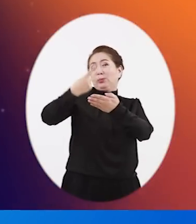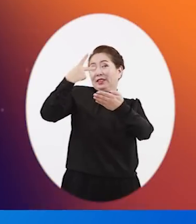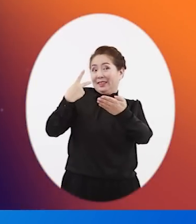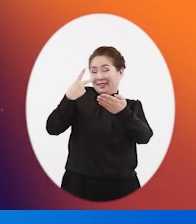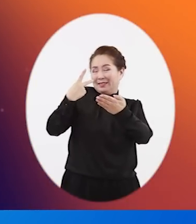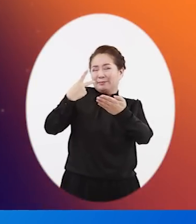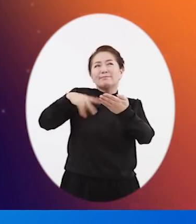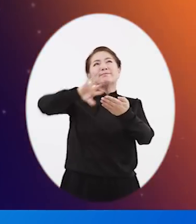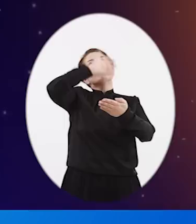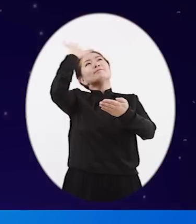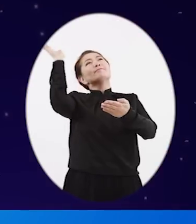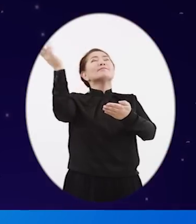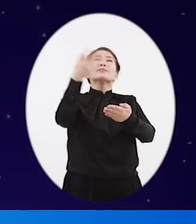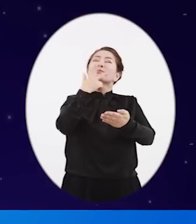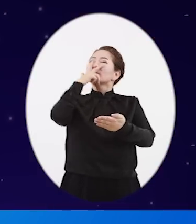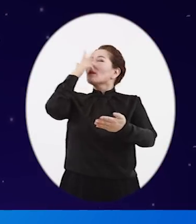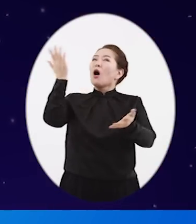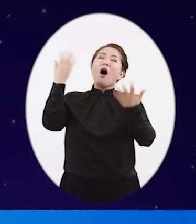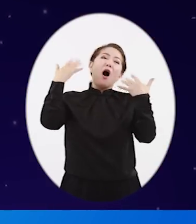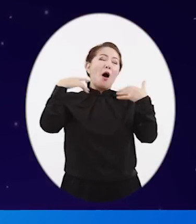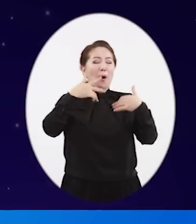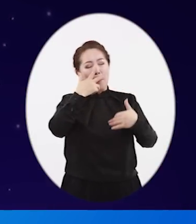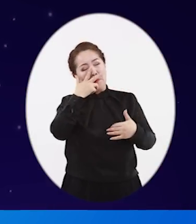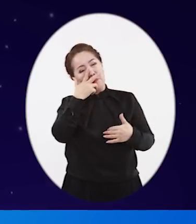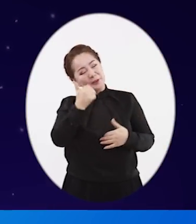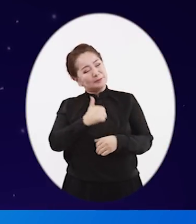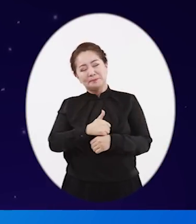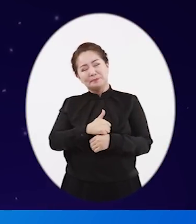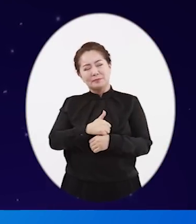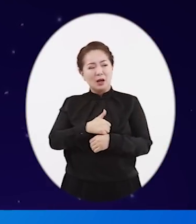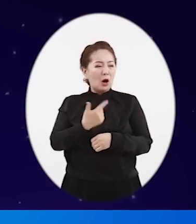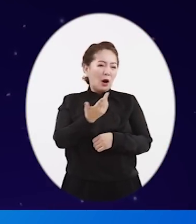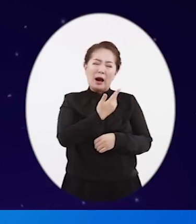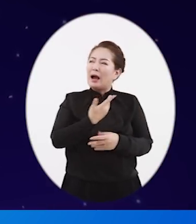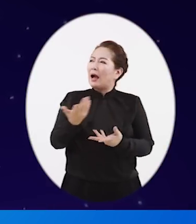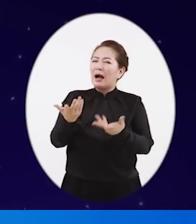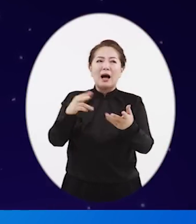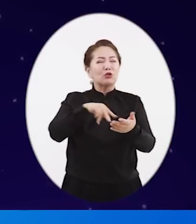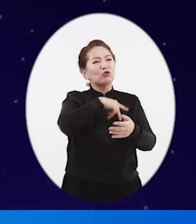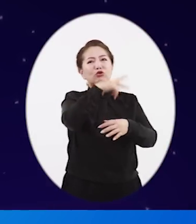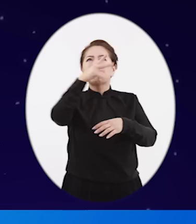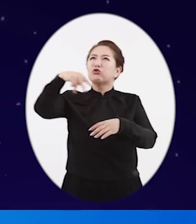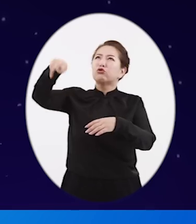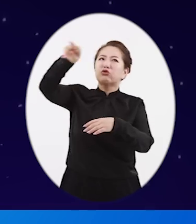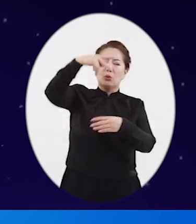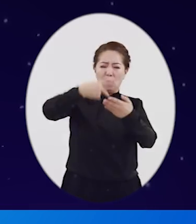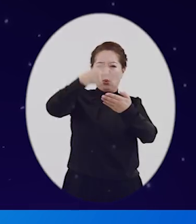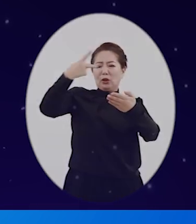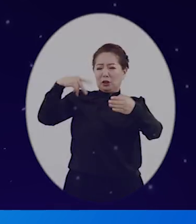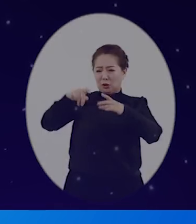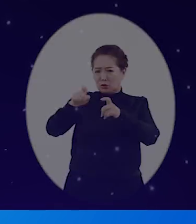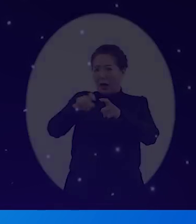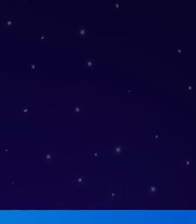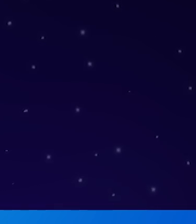окторгууд дотор амьсгалж болдг нь яамаа да. Энэ одоо хаана яваад байгаа юм болов? Үлгэрээс гараа явчихаагүй